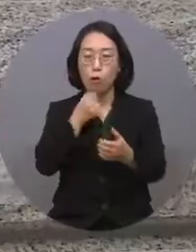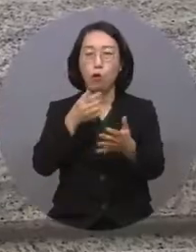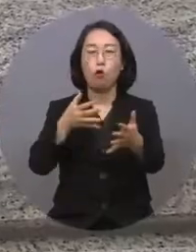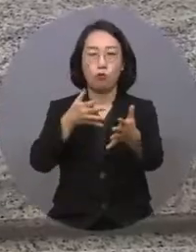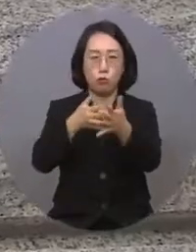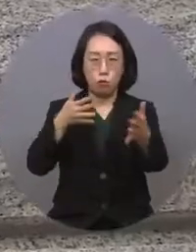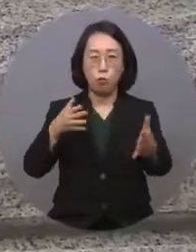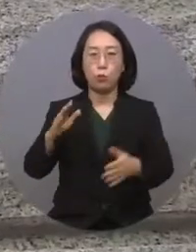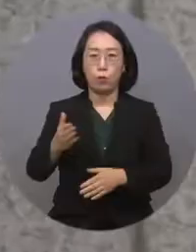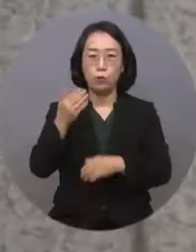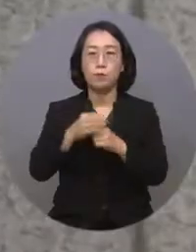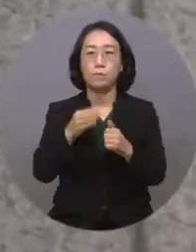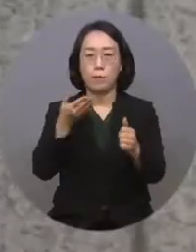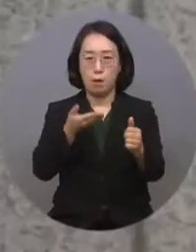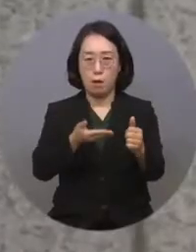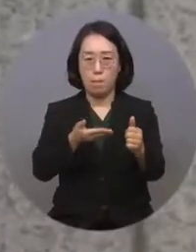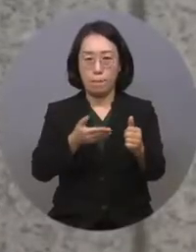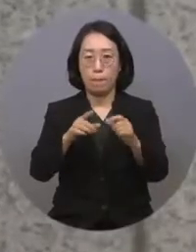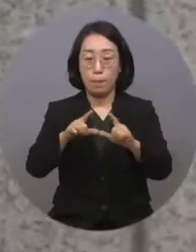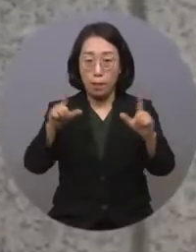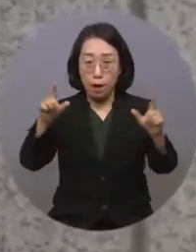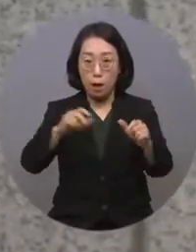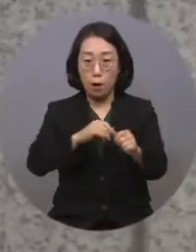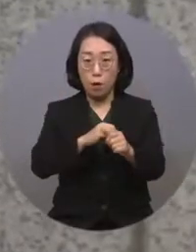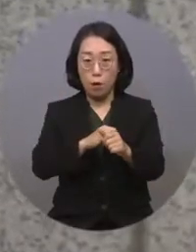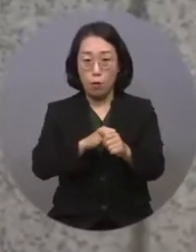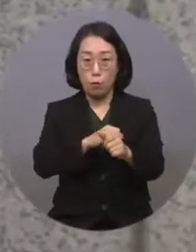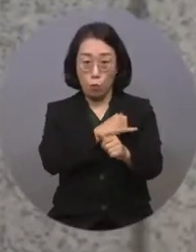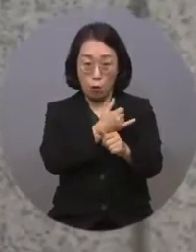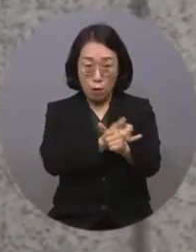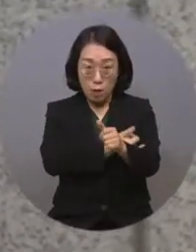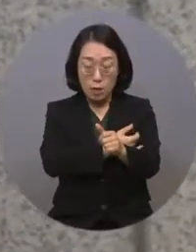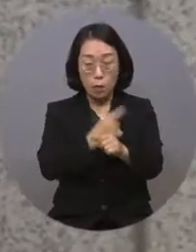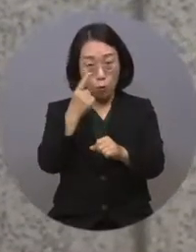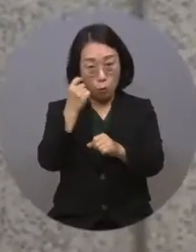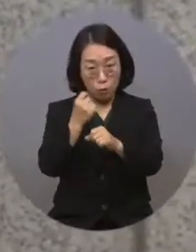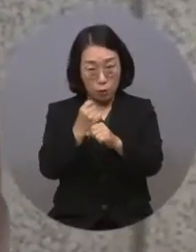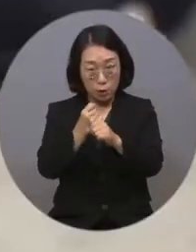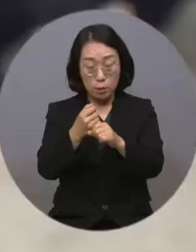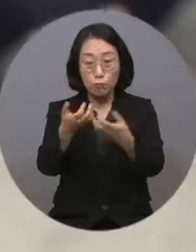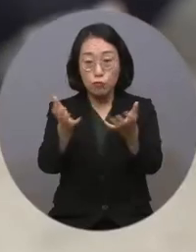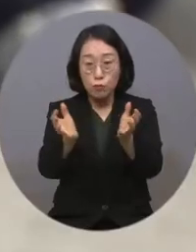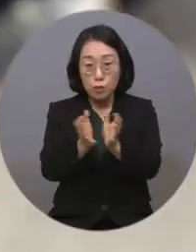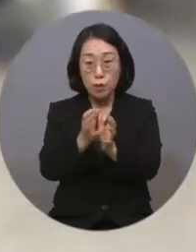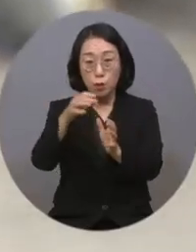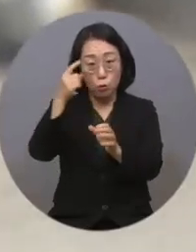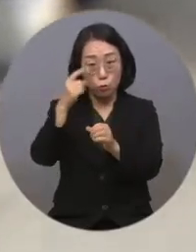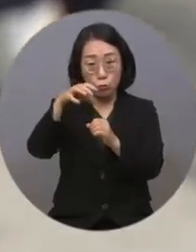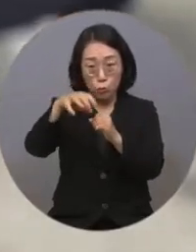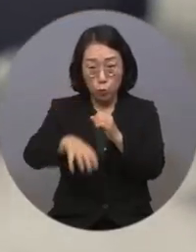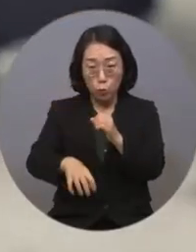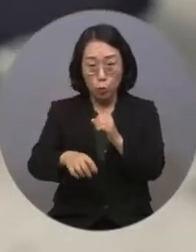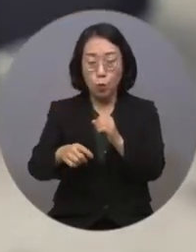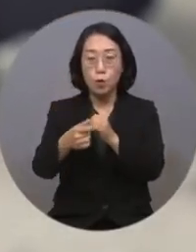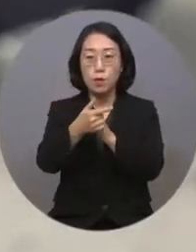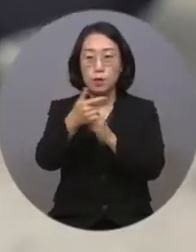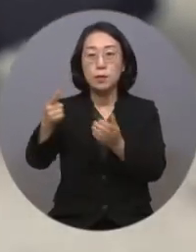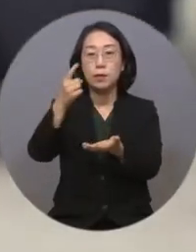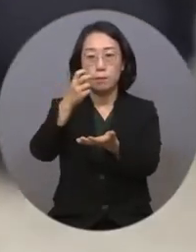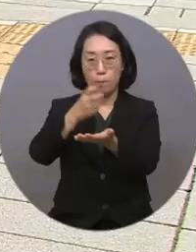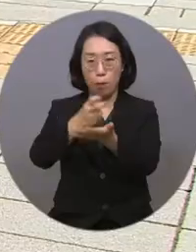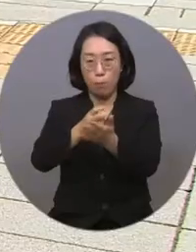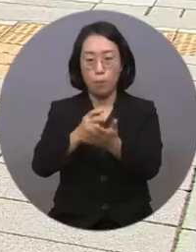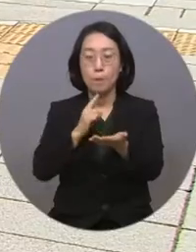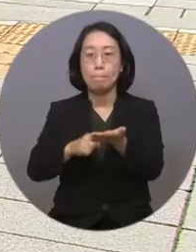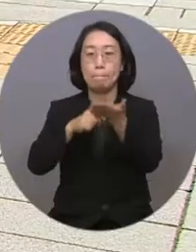거부당했습니다. 이날 장애우권익문제연구소는 소송 대리인단을 구성해 헌법 소원을 제기했습니다.